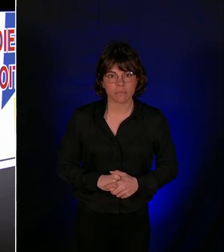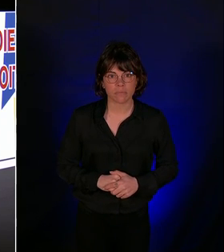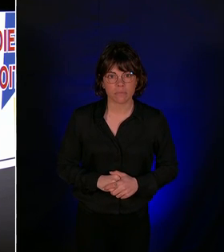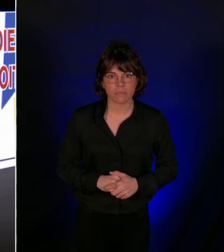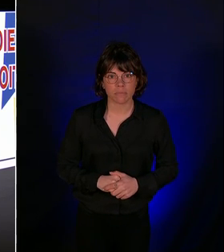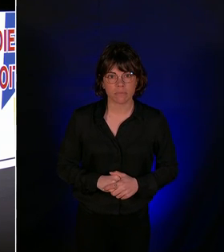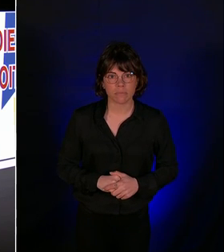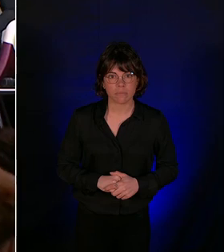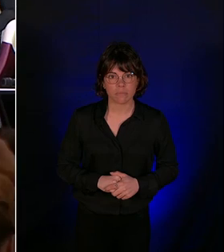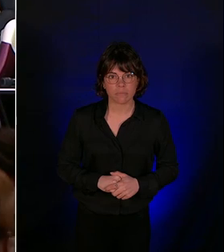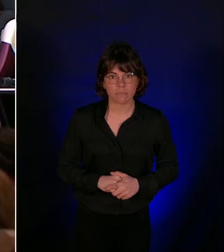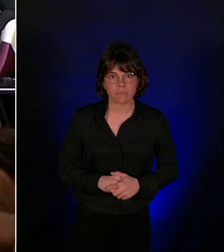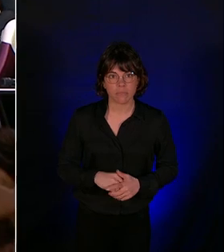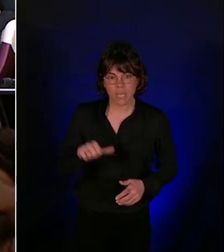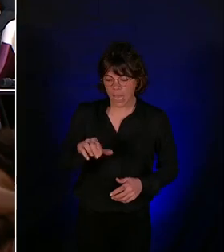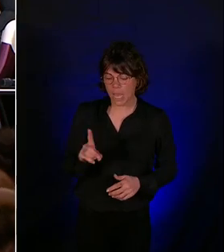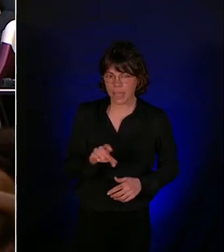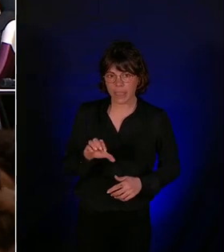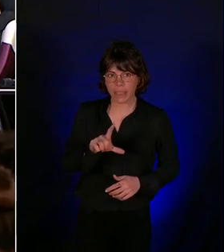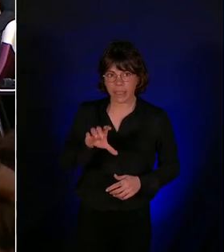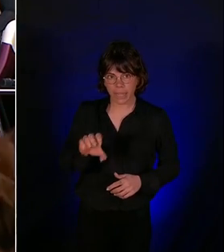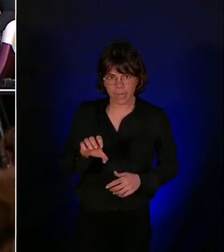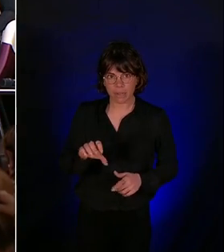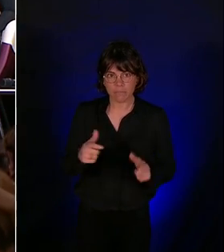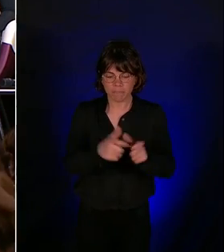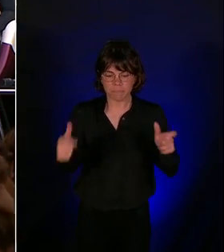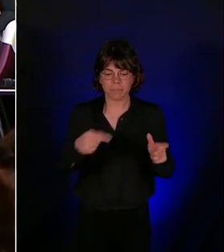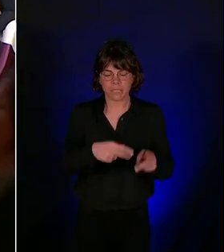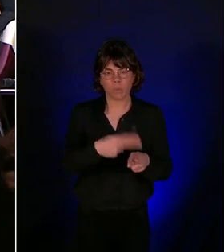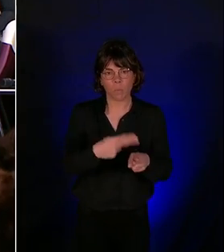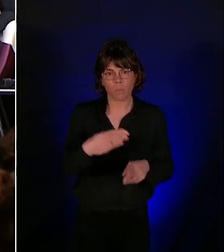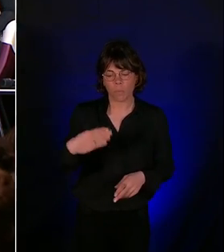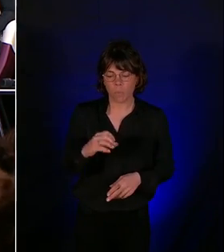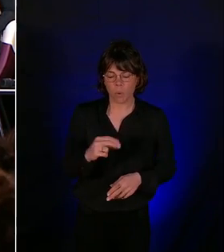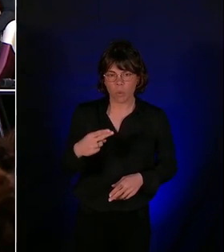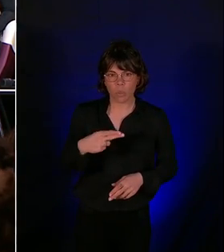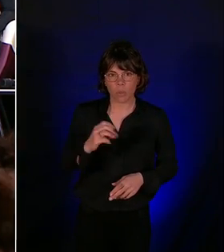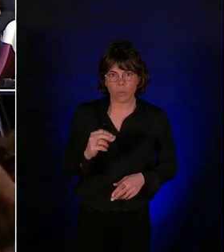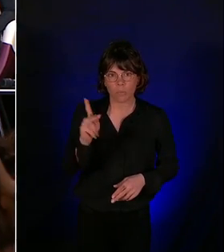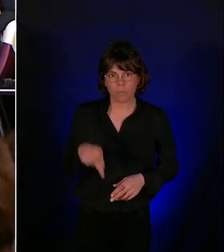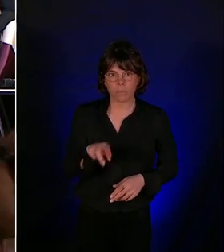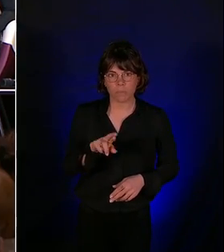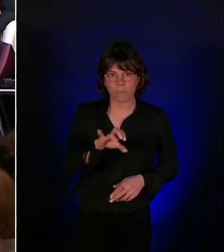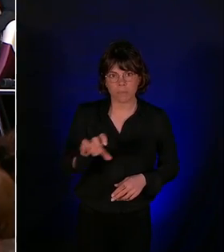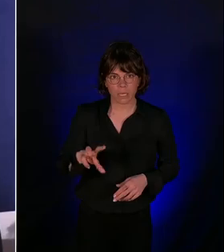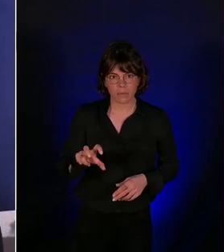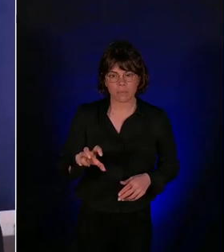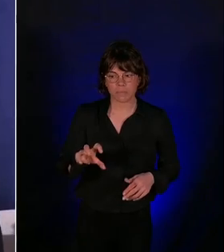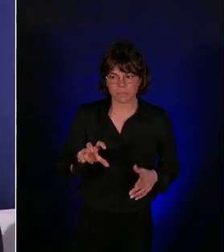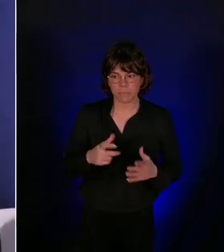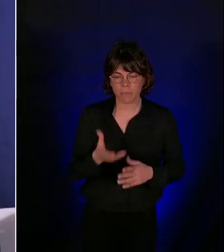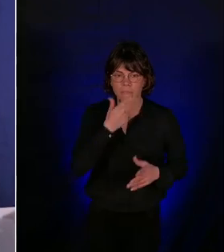châelau adelle TZ de Monoprix Belleville voilà et pour animer cette table ronde